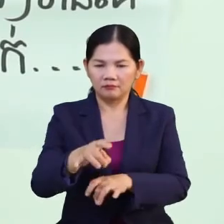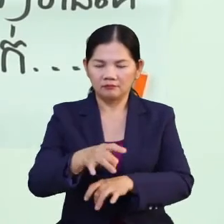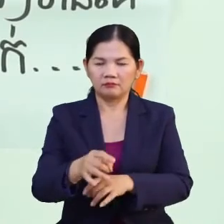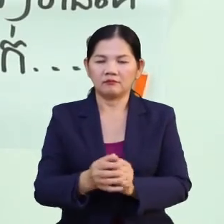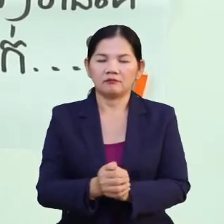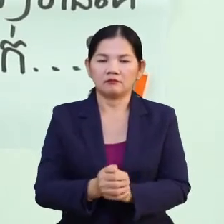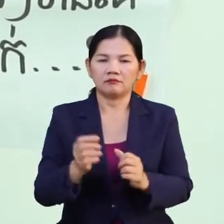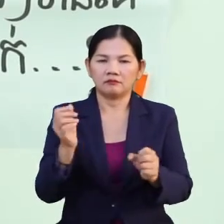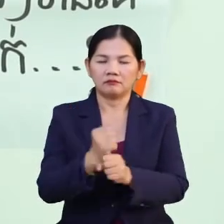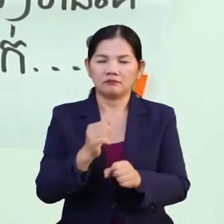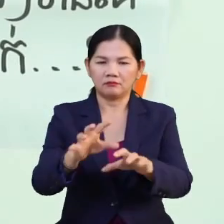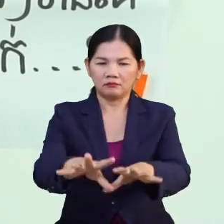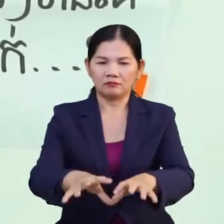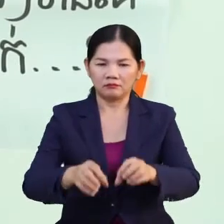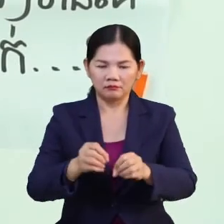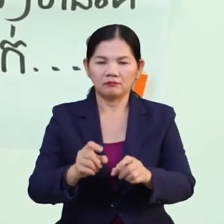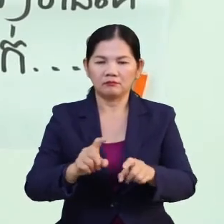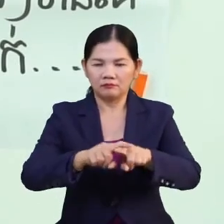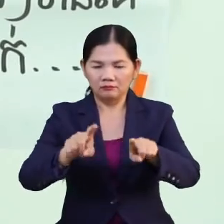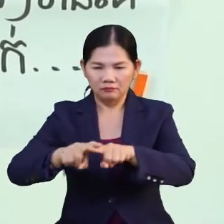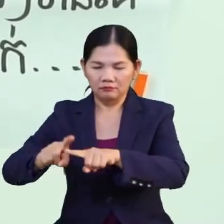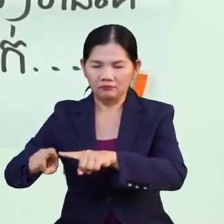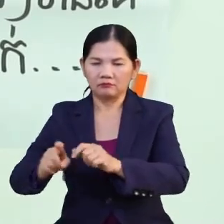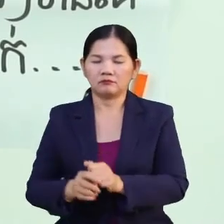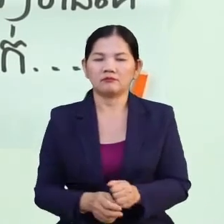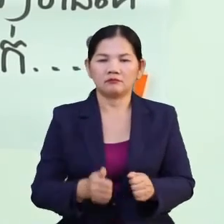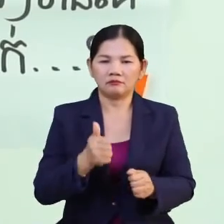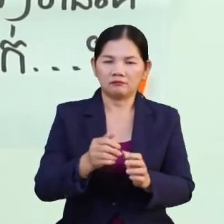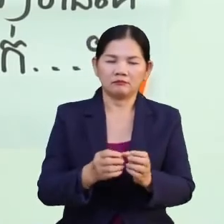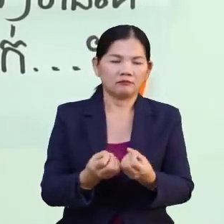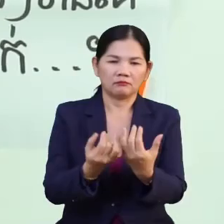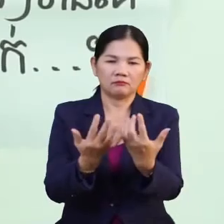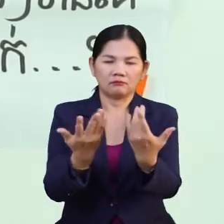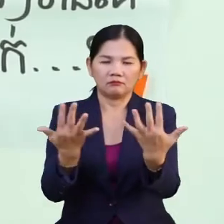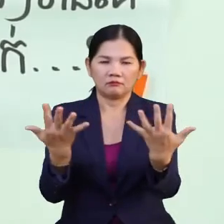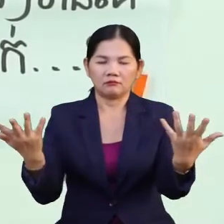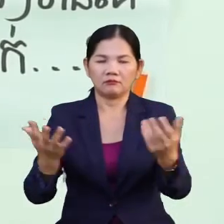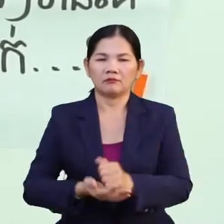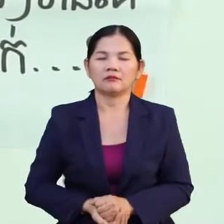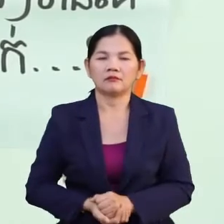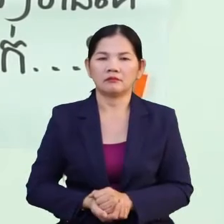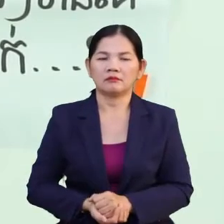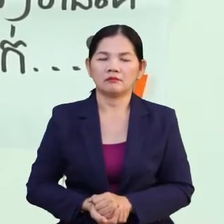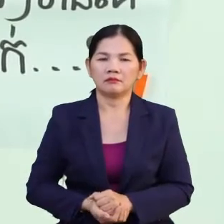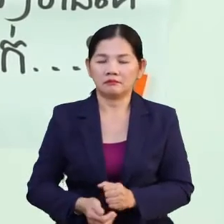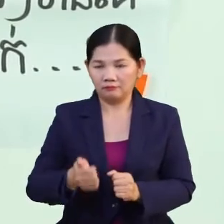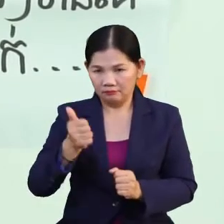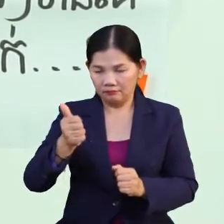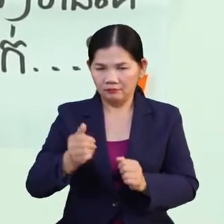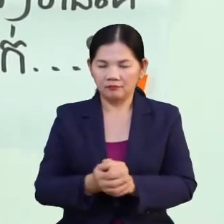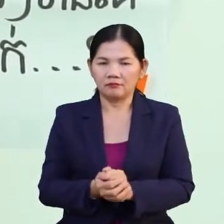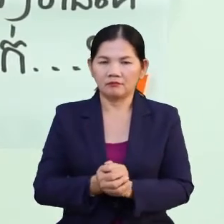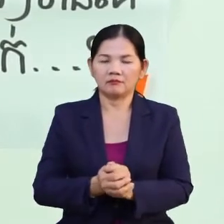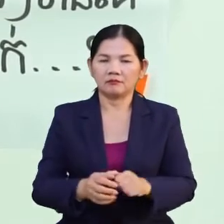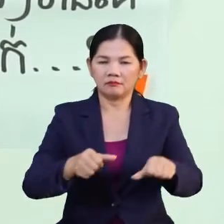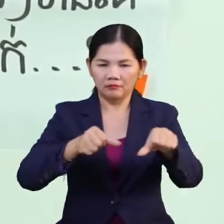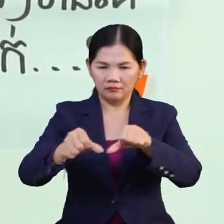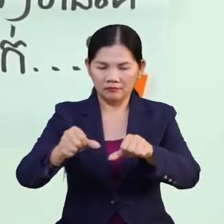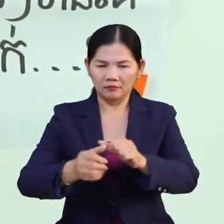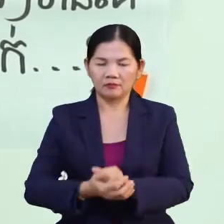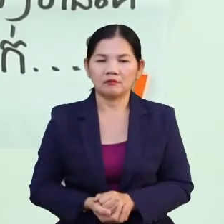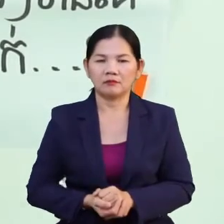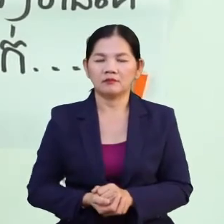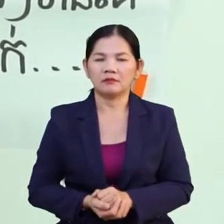ធ្វើទៅតែទទួលមកអត់ខុសគ្នាឯងកូនណាគឺមានចំណុចទាំងអស់នេះឯង ចាល្អណាស់ឥឡូវយើងបន្តទៅ